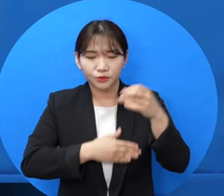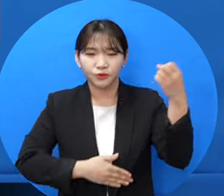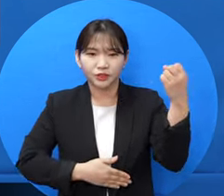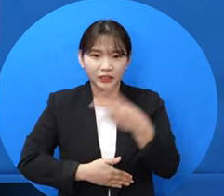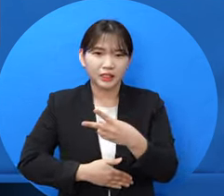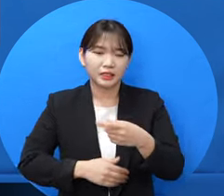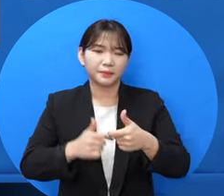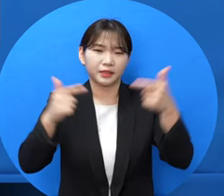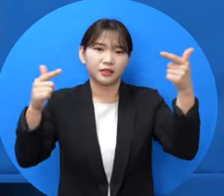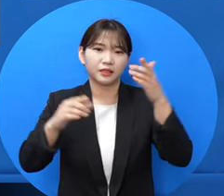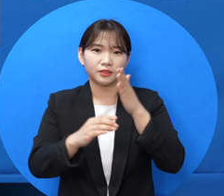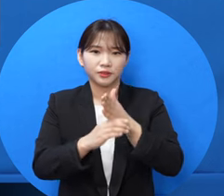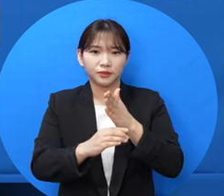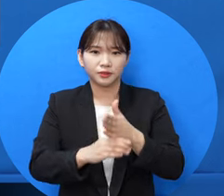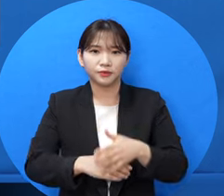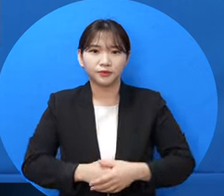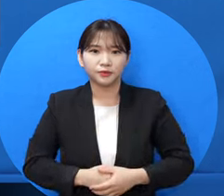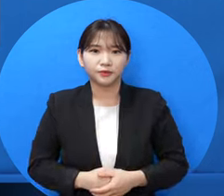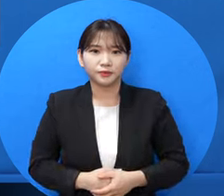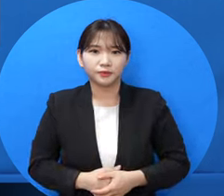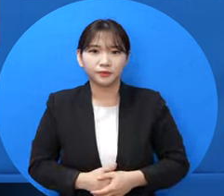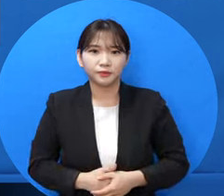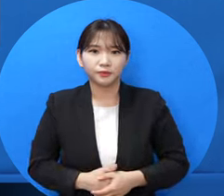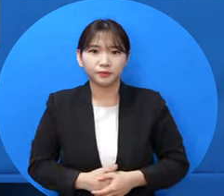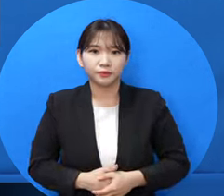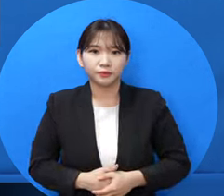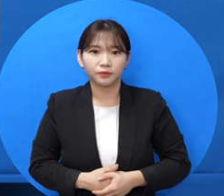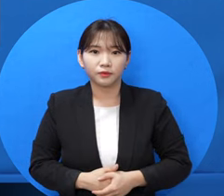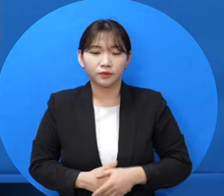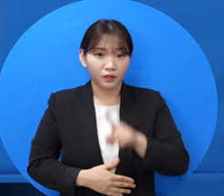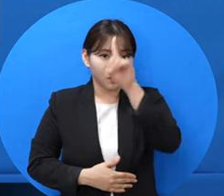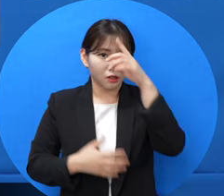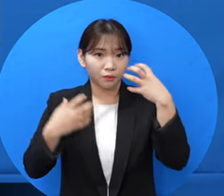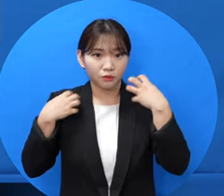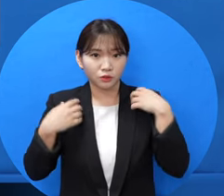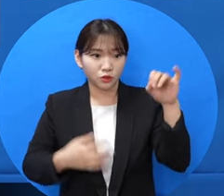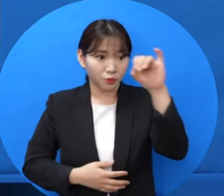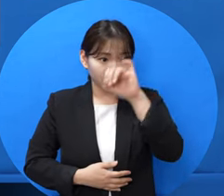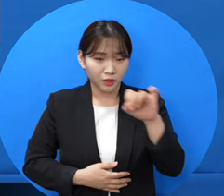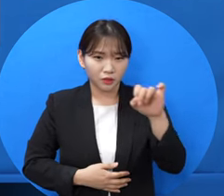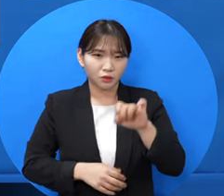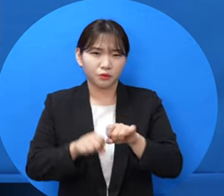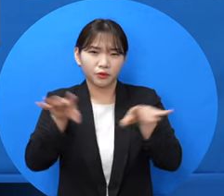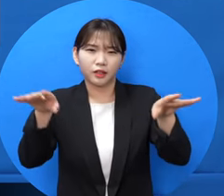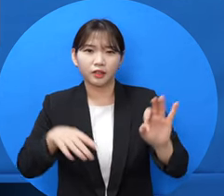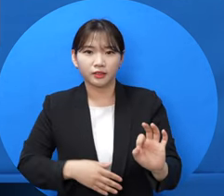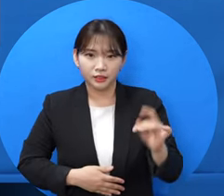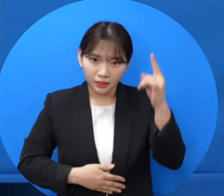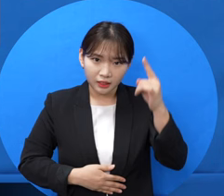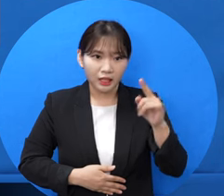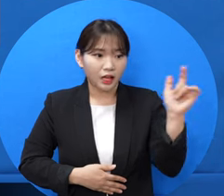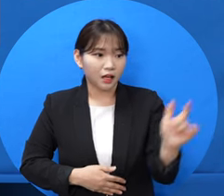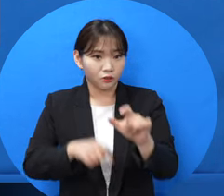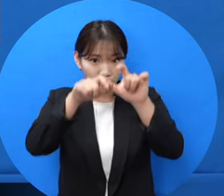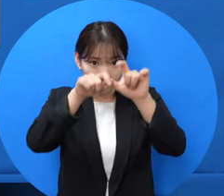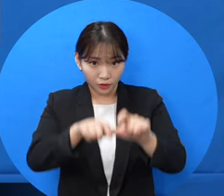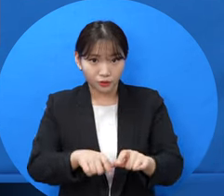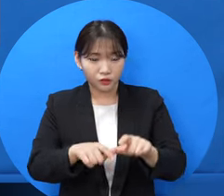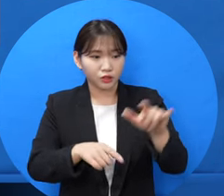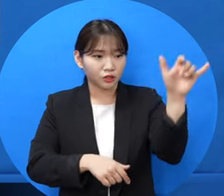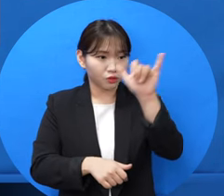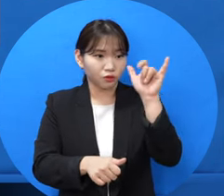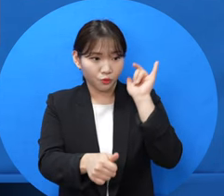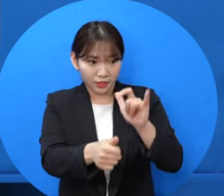다시 급증 3가 이어져 가고 있습니다 정부는 어미 컬러 4대 유행으로 일평균